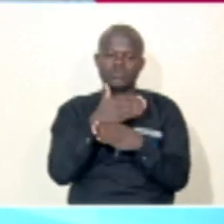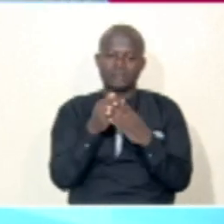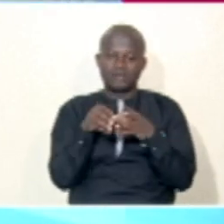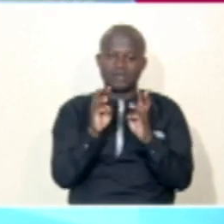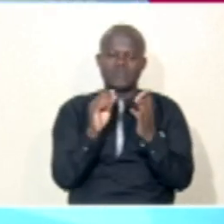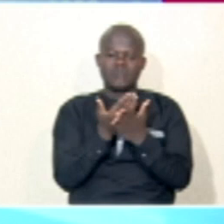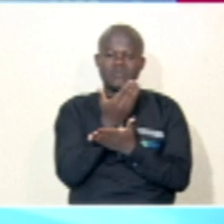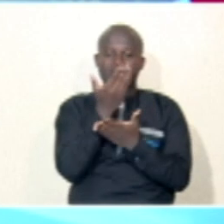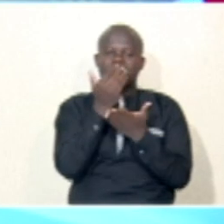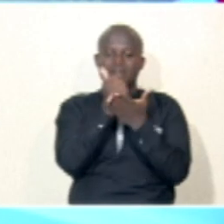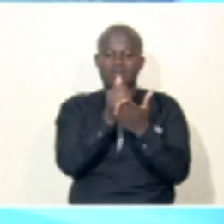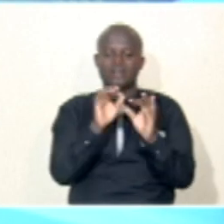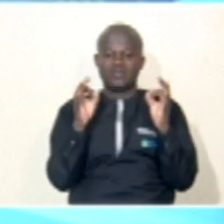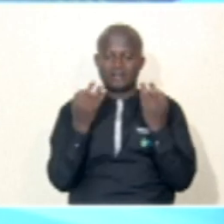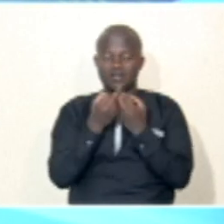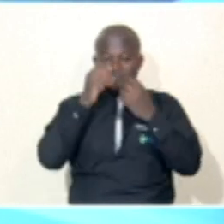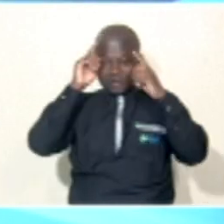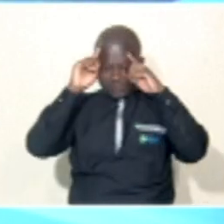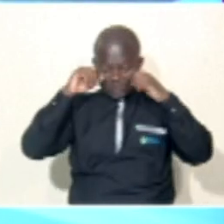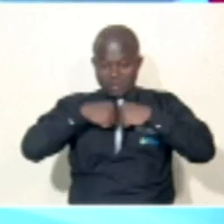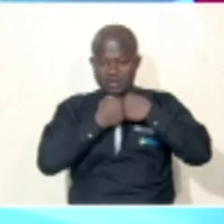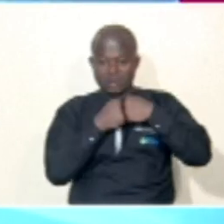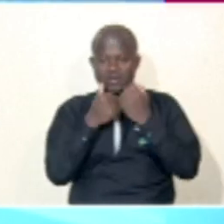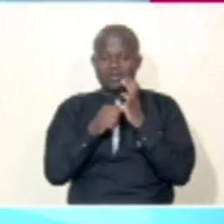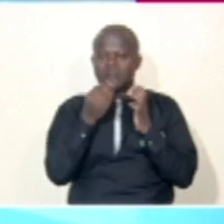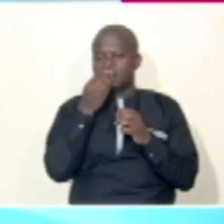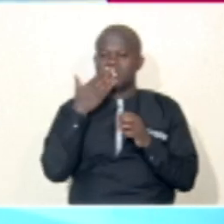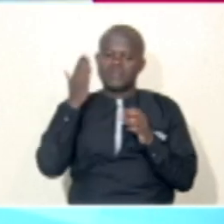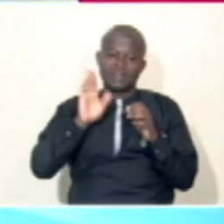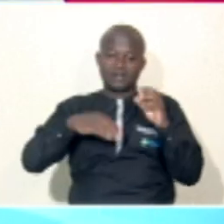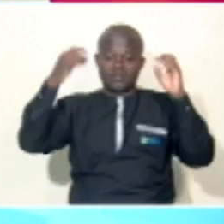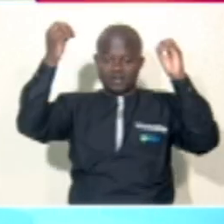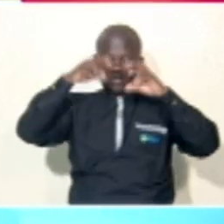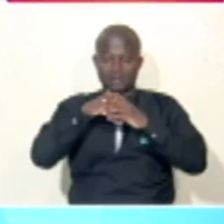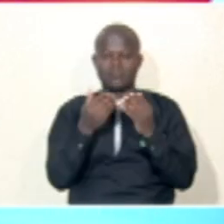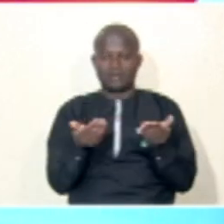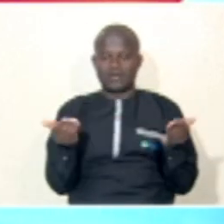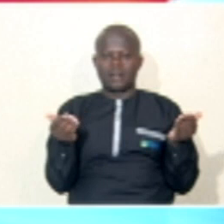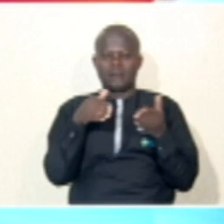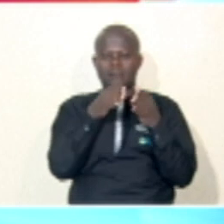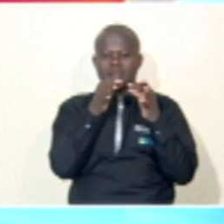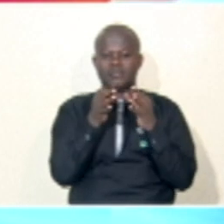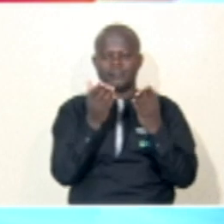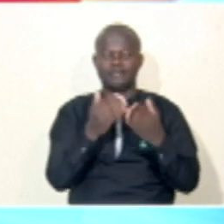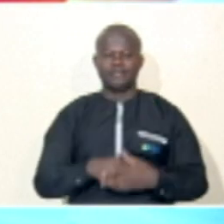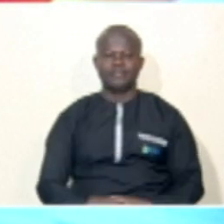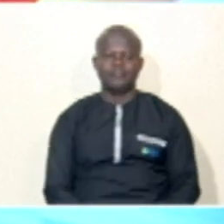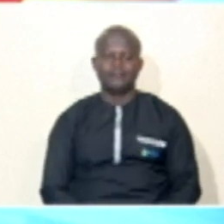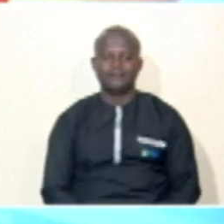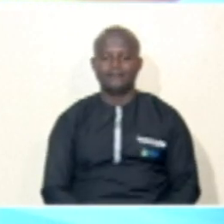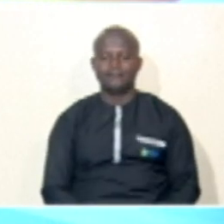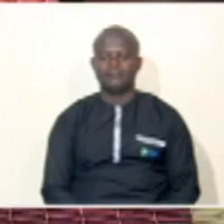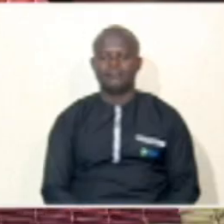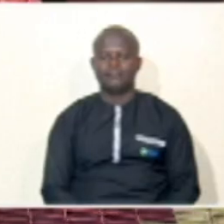rugiye gufasha imiryango guhangana n'ikibazo cy'imirire mibi ikigaragara mu bana. N'inkuru dukesha John bica mu maga.